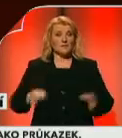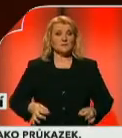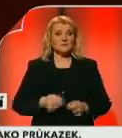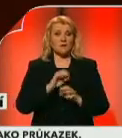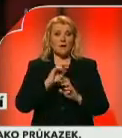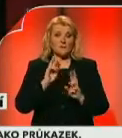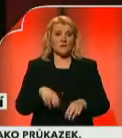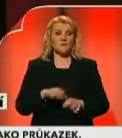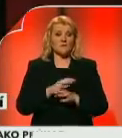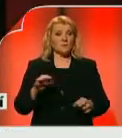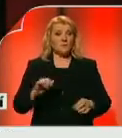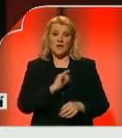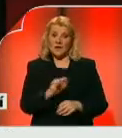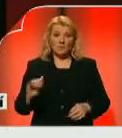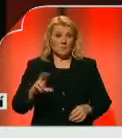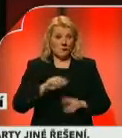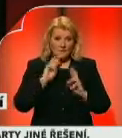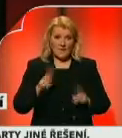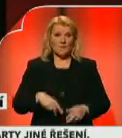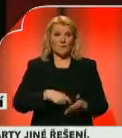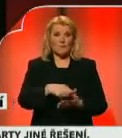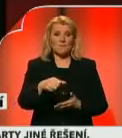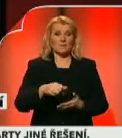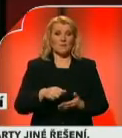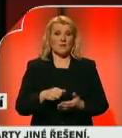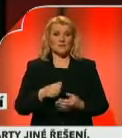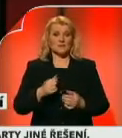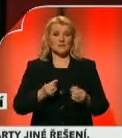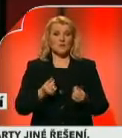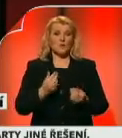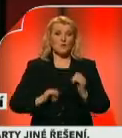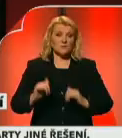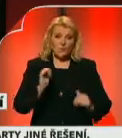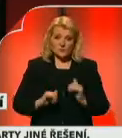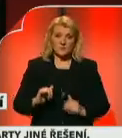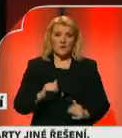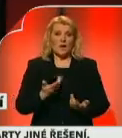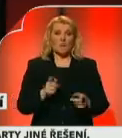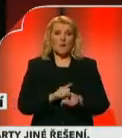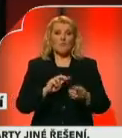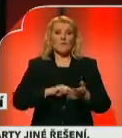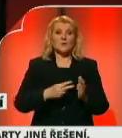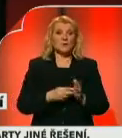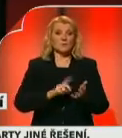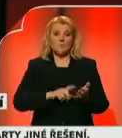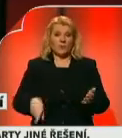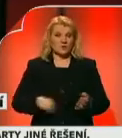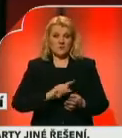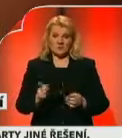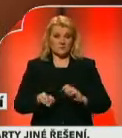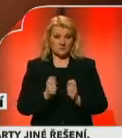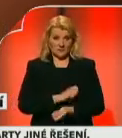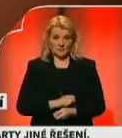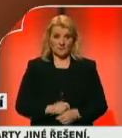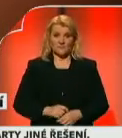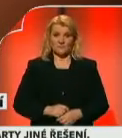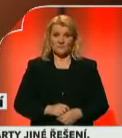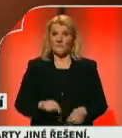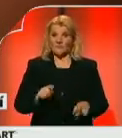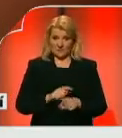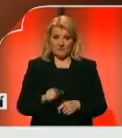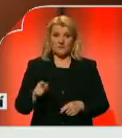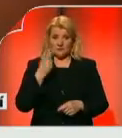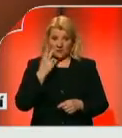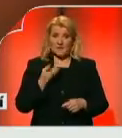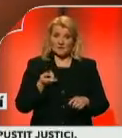má každý právo na vyplacení hmotné nouze a žádný metodický pokyn ministra toto nemůže změnit. Ano, a znáte jeden jediný případ, kde by nedošlo